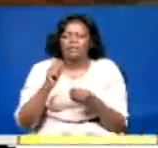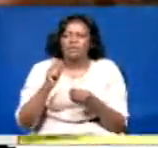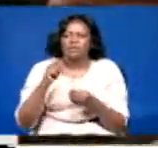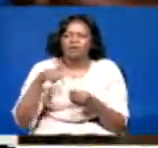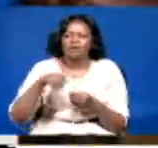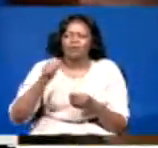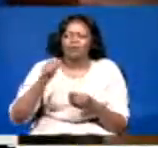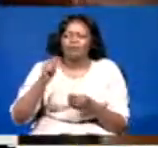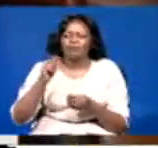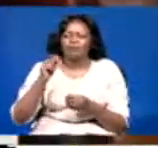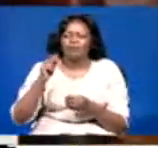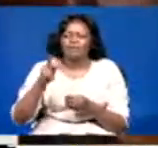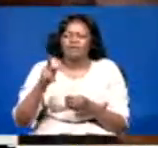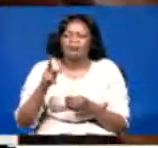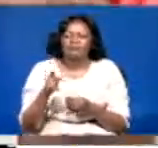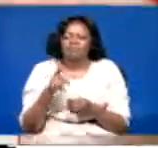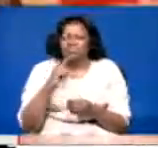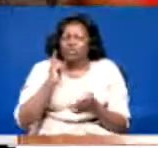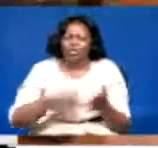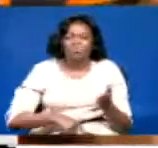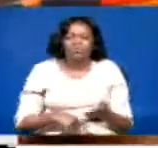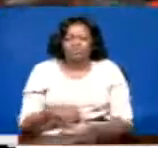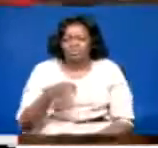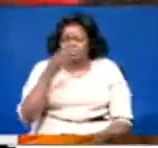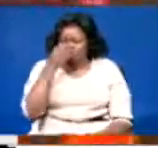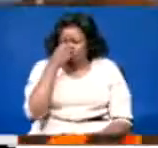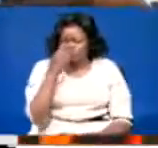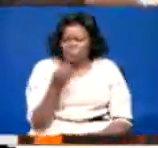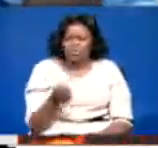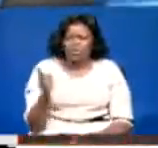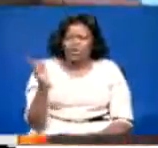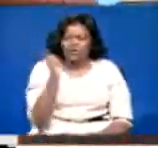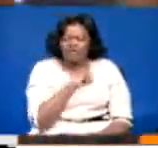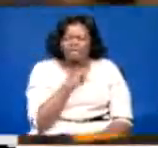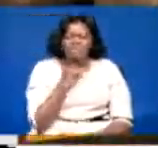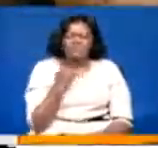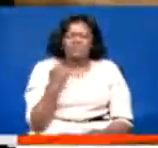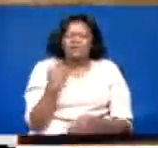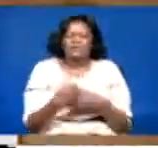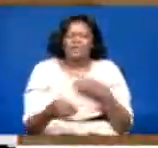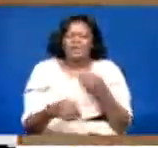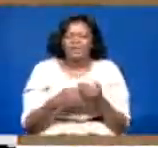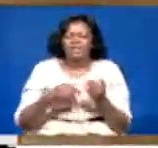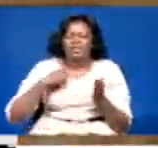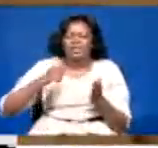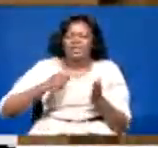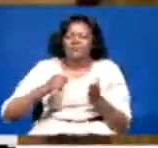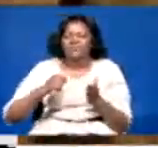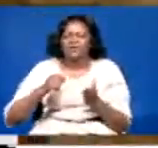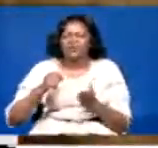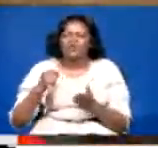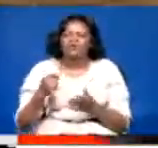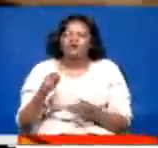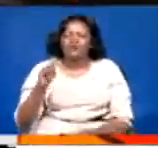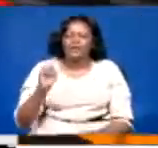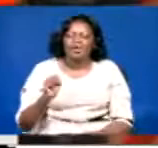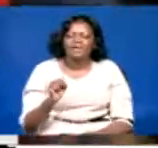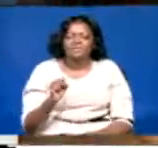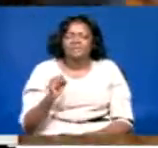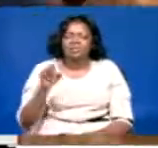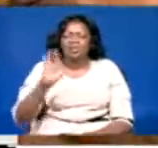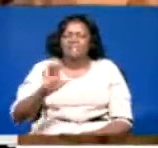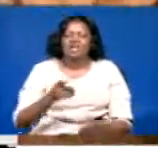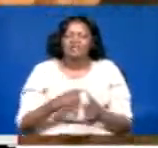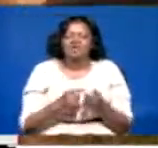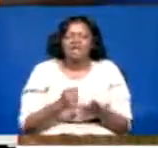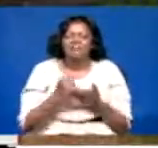William Ruto akamilisha ujenzi wa kiwanda cha madini katika sehemu hiyo, na vile vile kuwasaidia kununua vifaa vya kisasa